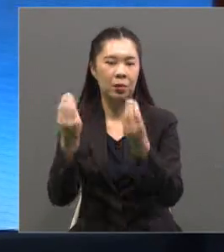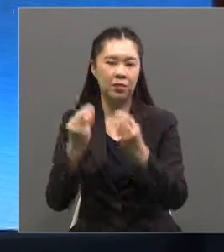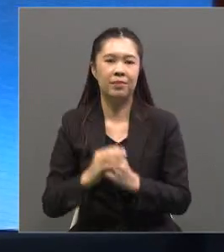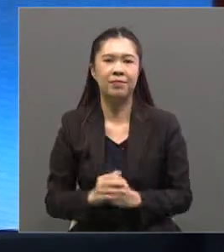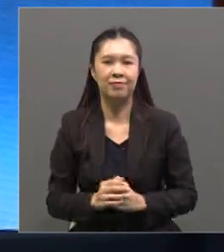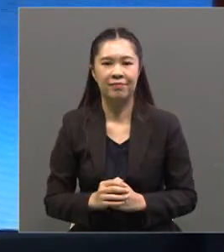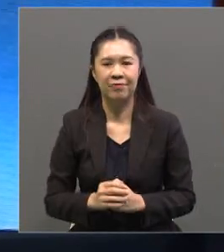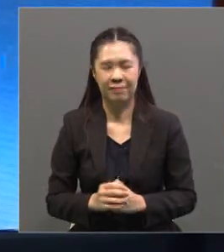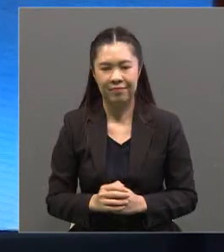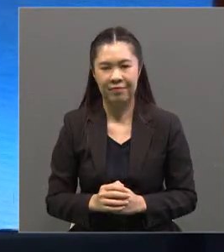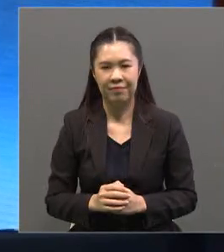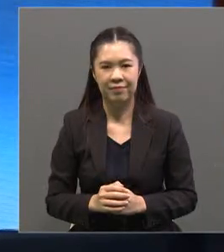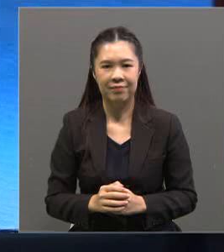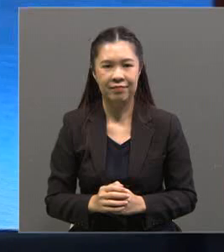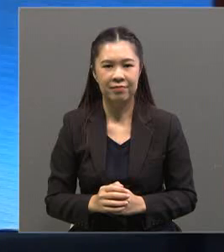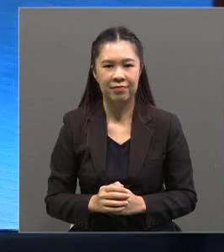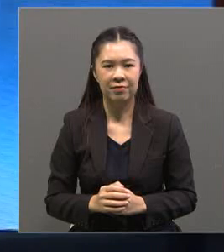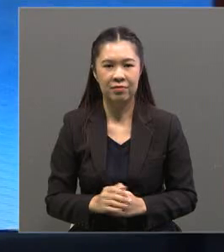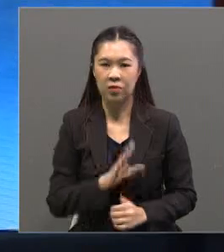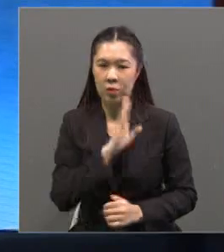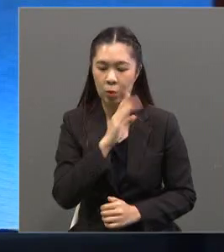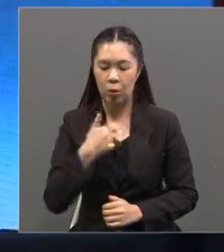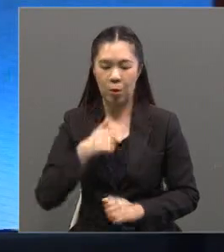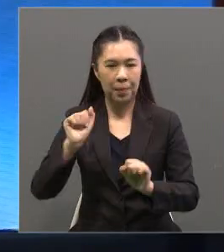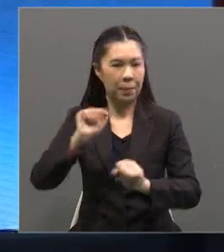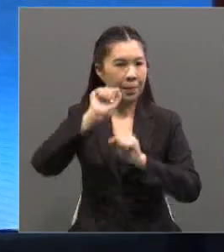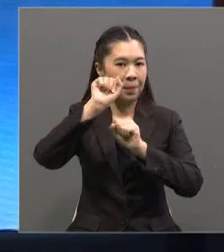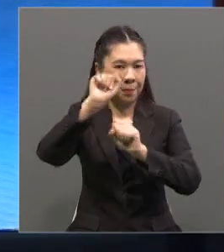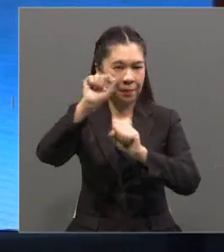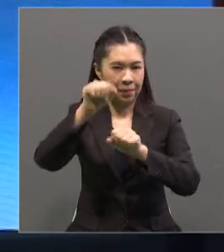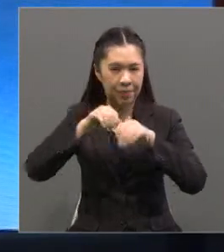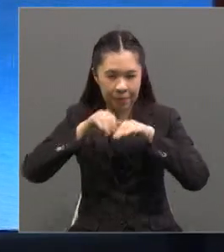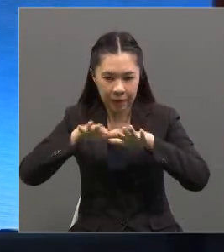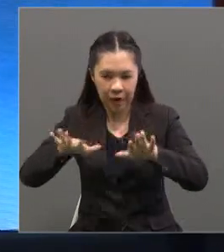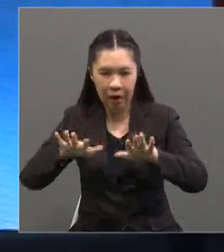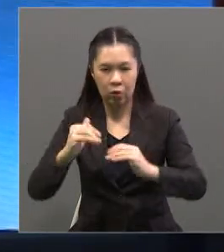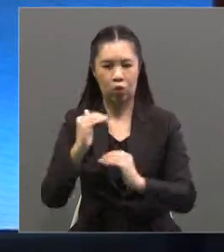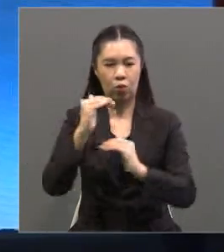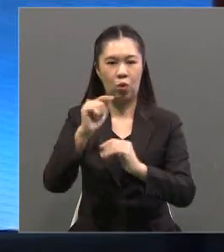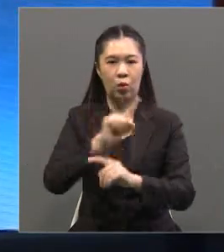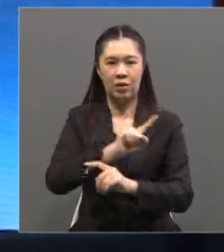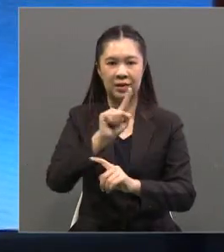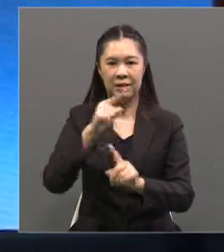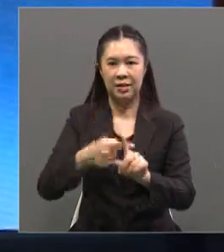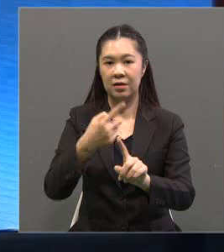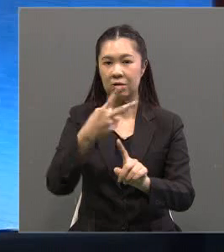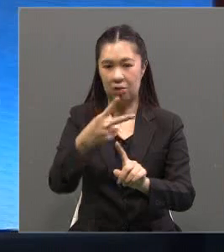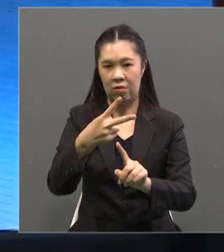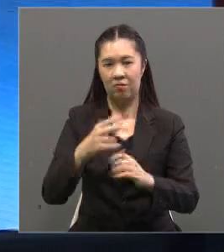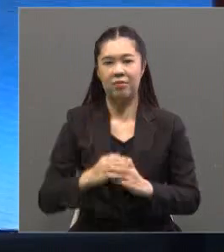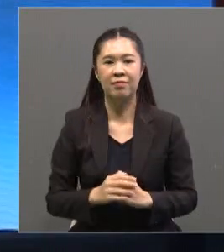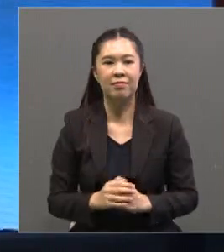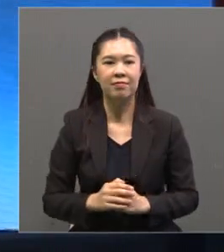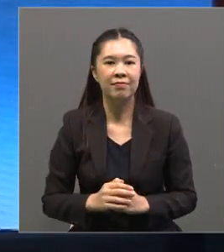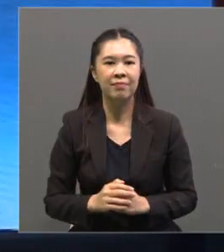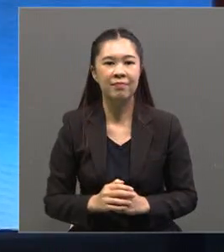ก็หวังเป็นการกระตุ้นเศรษฐกิจถ้าผมสามารถประกาศได้ว่าสมมตินะครับว่าเป็น1กุมภาเนี่ยผมมั่นใจนะครับว่าหล